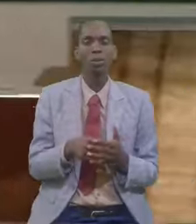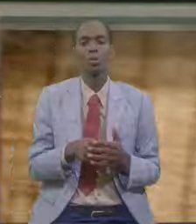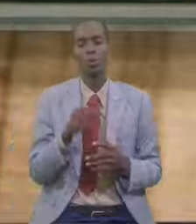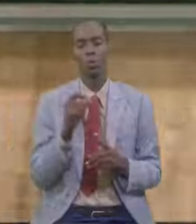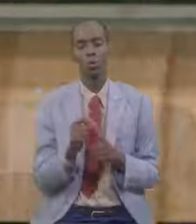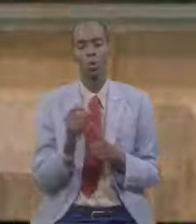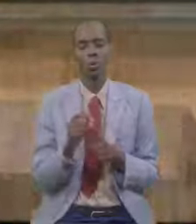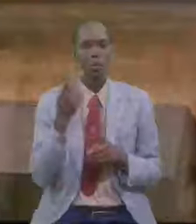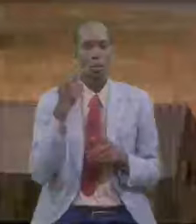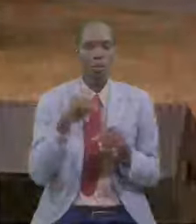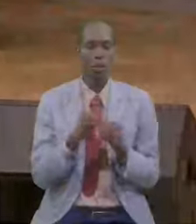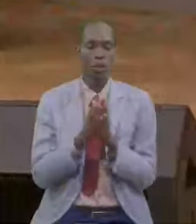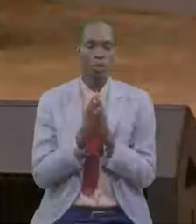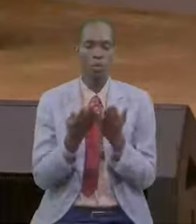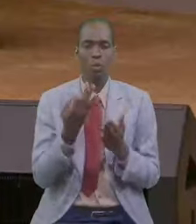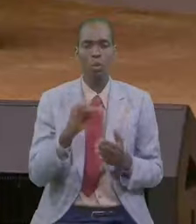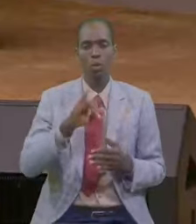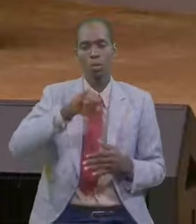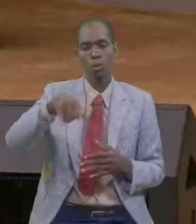parole.